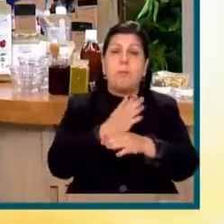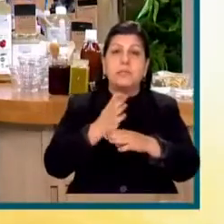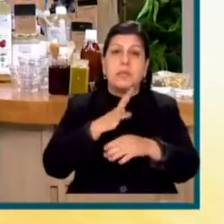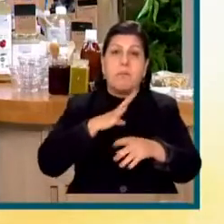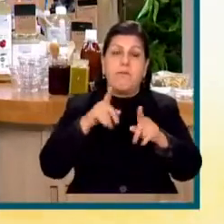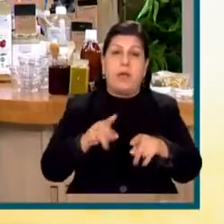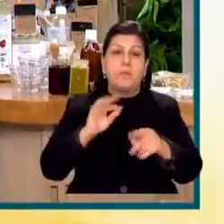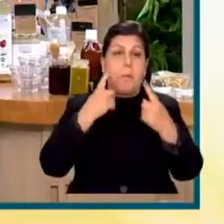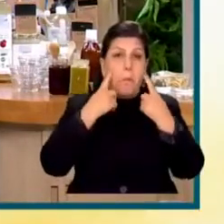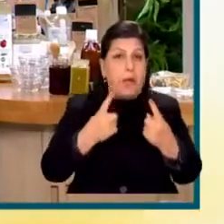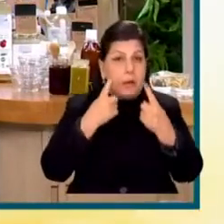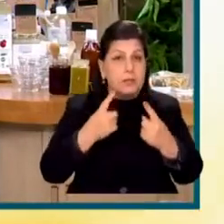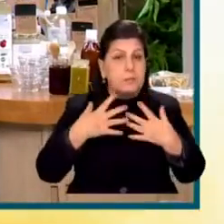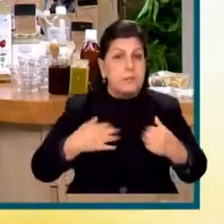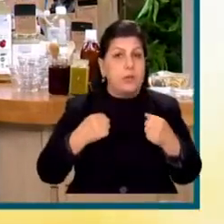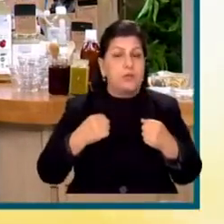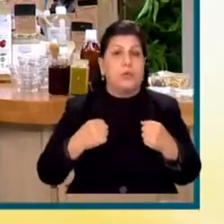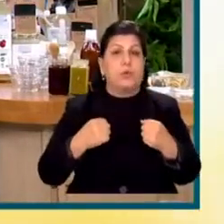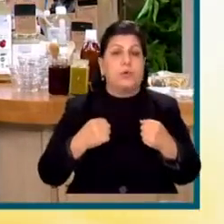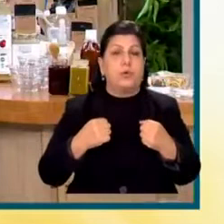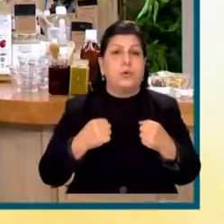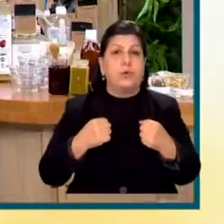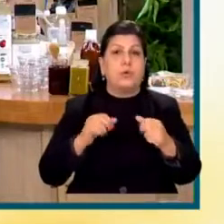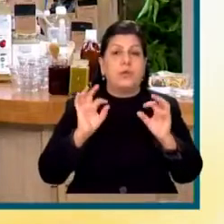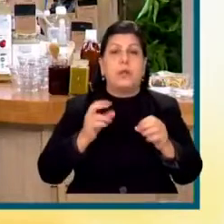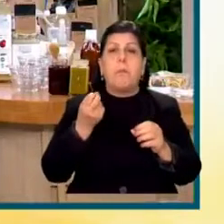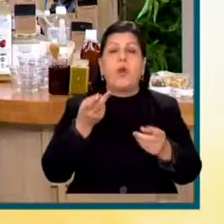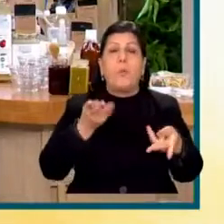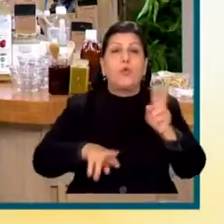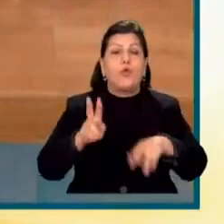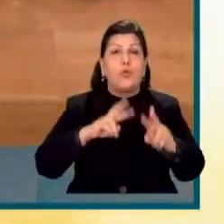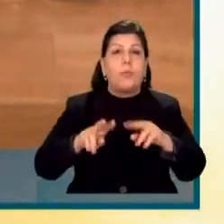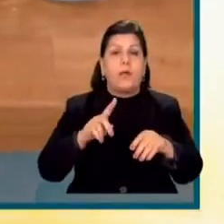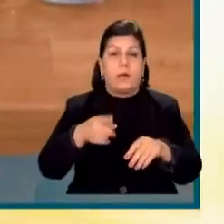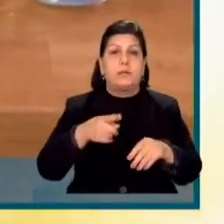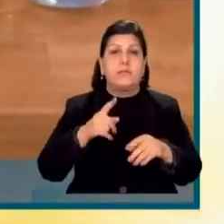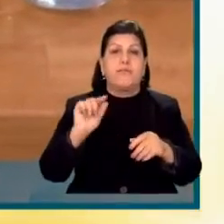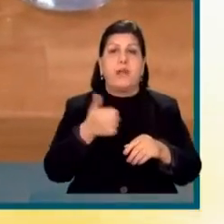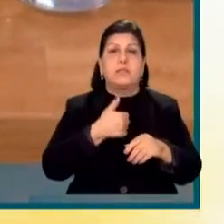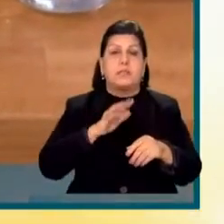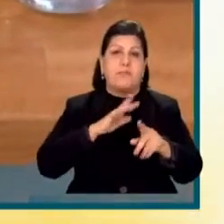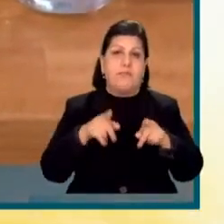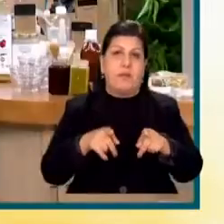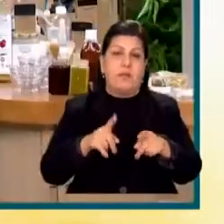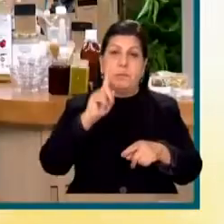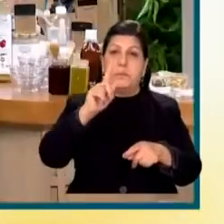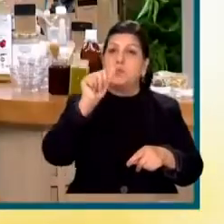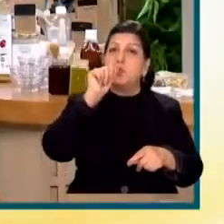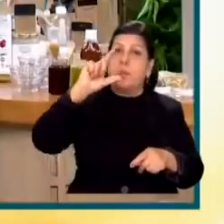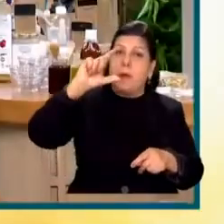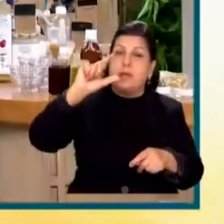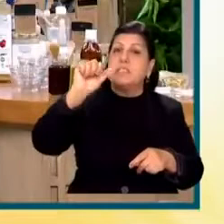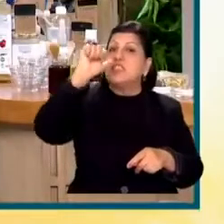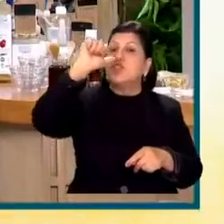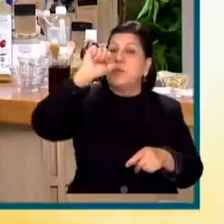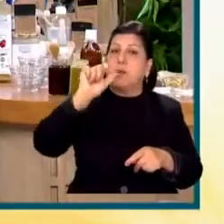bakım sağlıyor hem de yine içerisinde mikrop öldürme, mikrop kırma konusunda bize yardımcı oluyor. Bu bir, su. Bir su bardağı içme suyu.